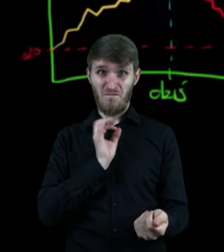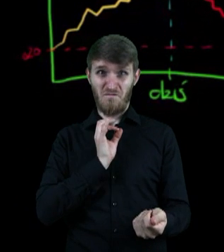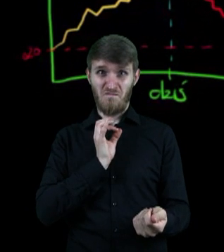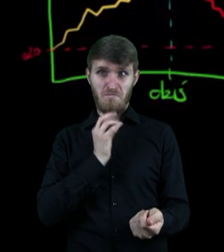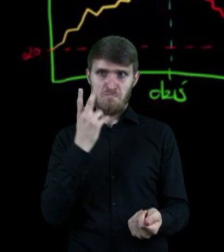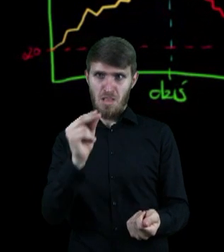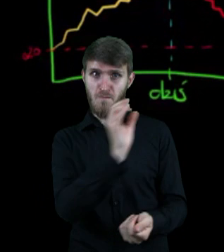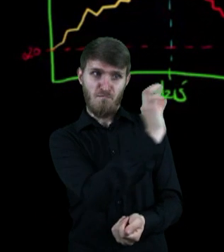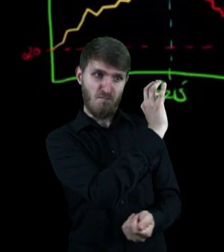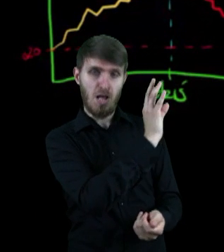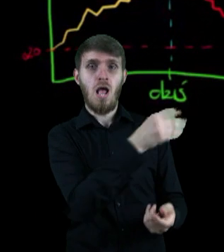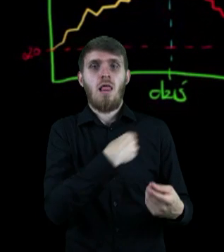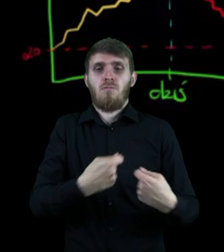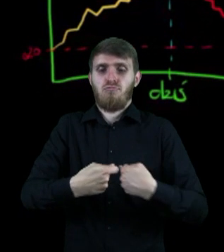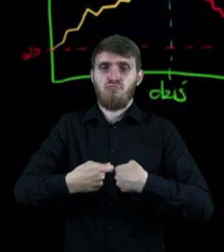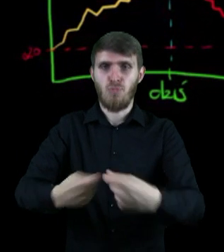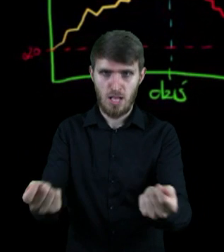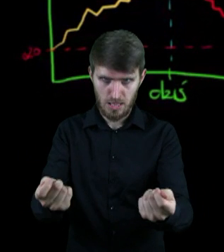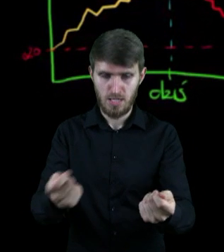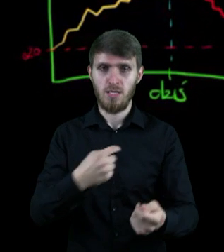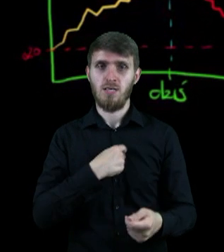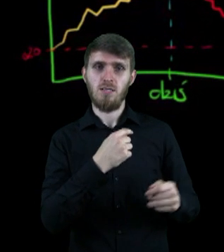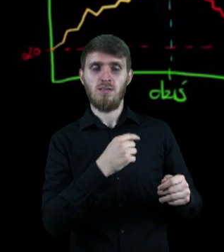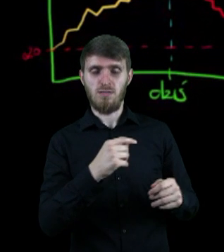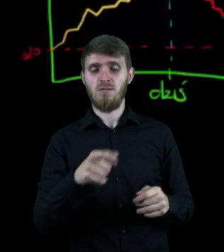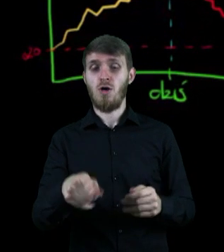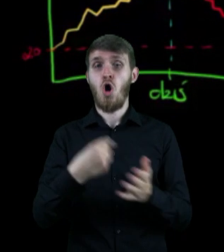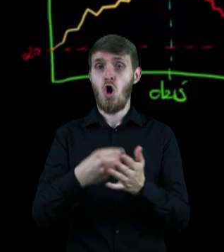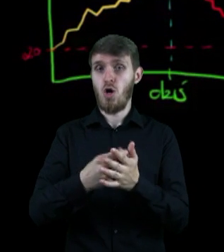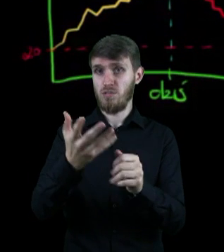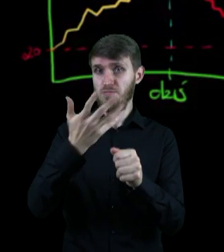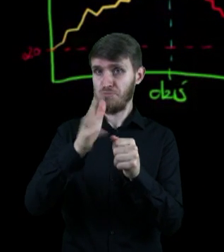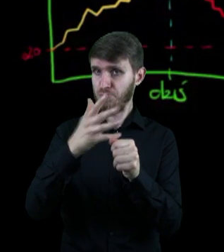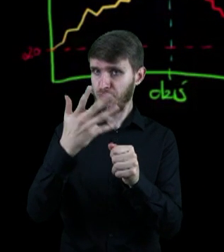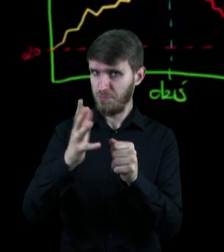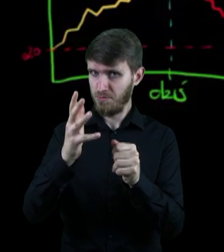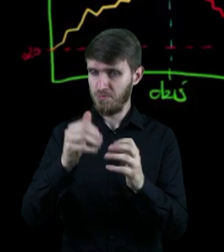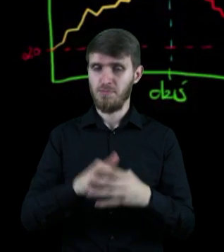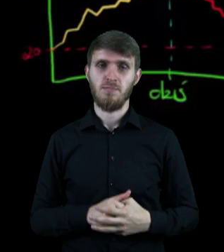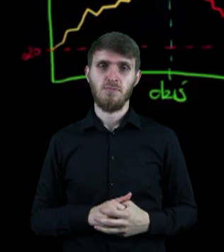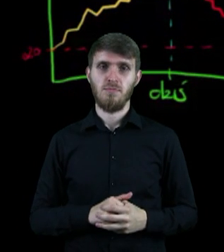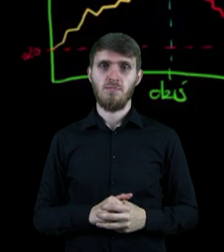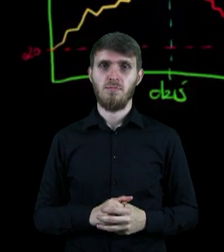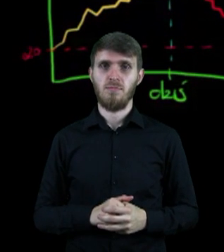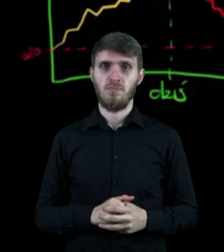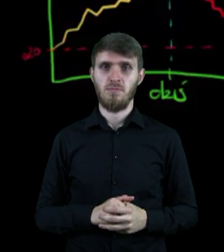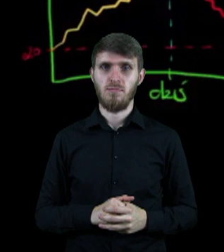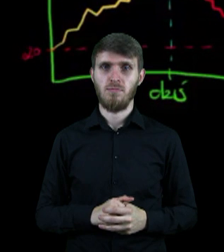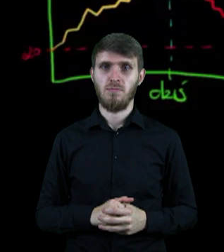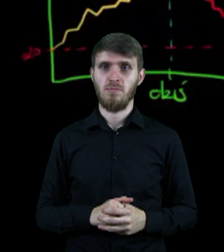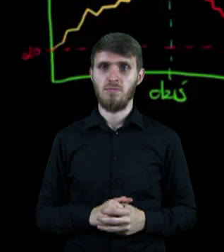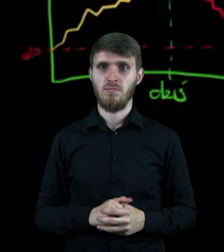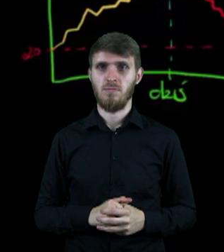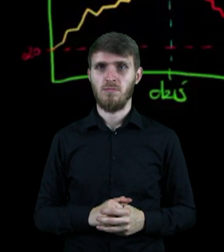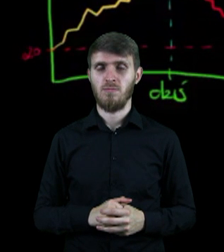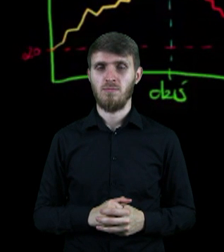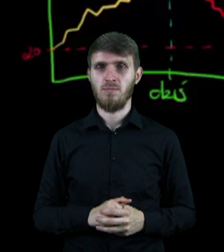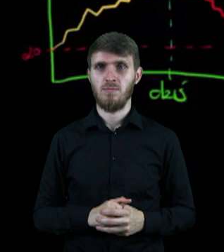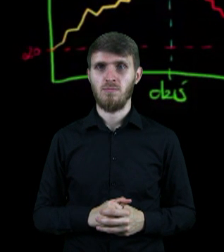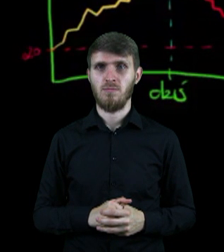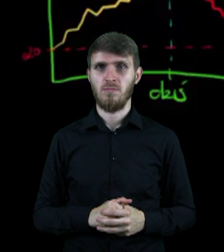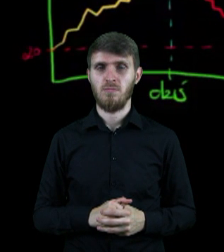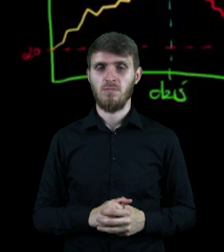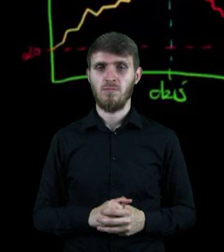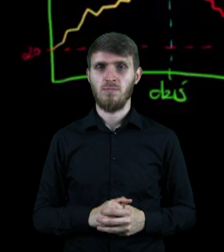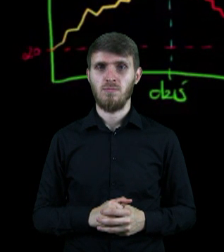Czyli jeszcze raz, pożyczacie akcje, sprzedajecie akcje, które są właściwie nie wasze, po cenie 20 zł i